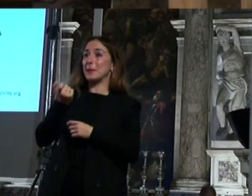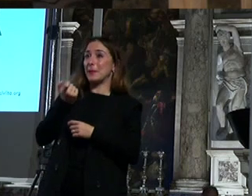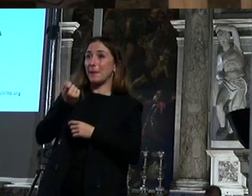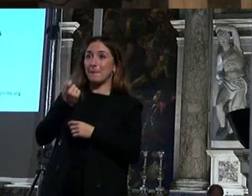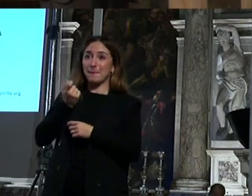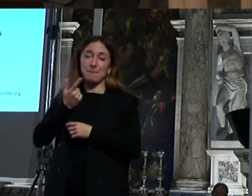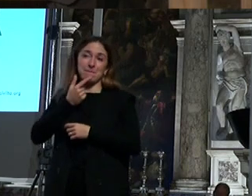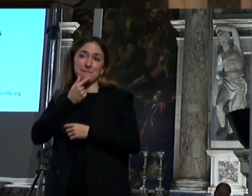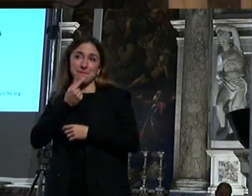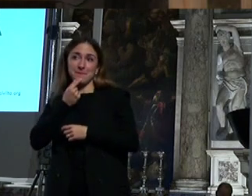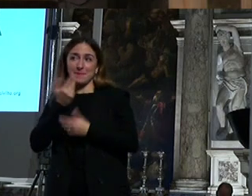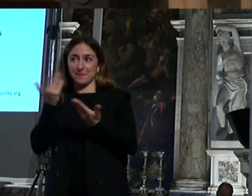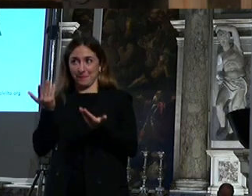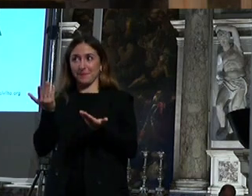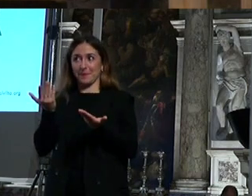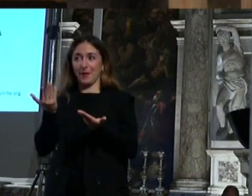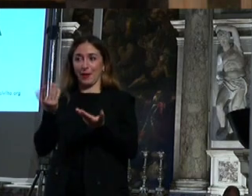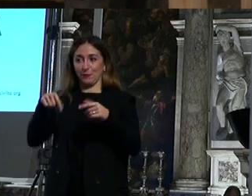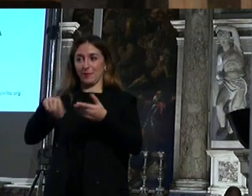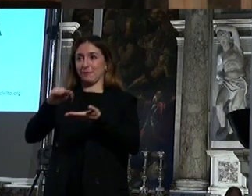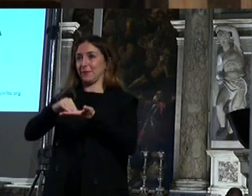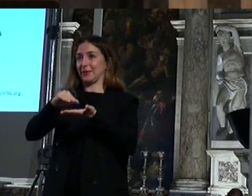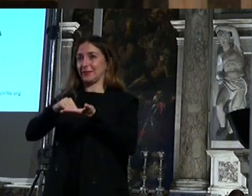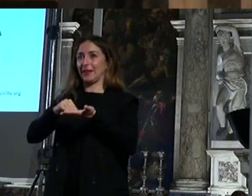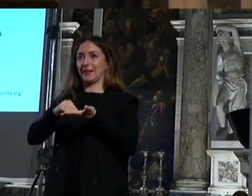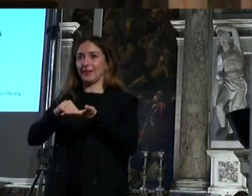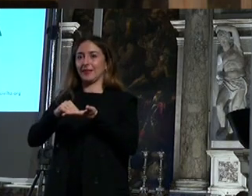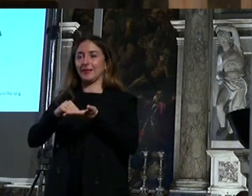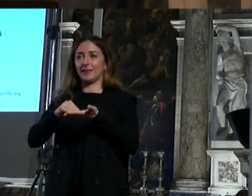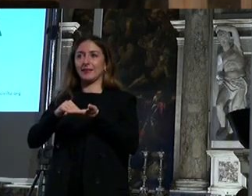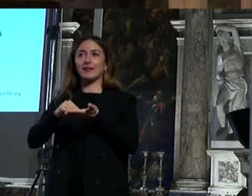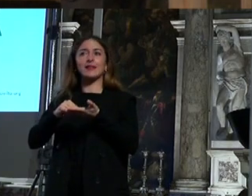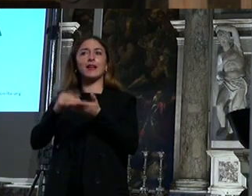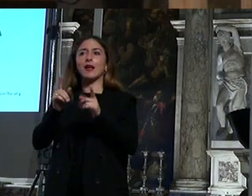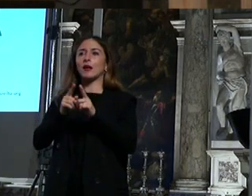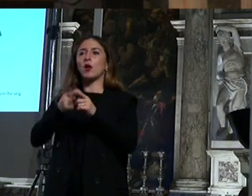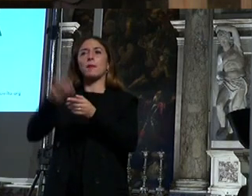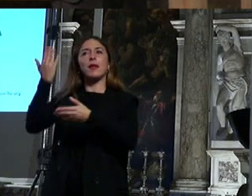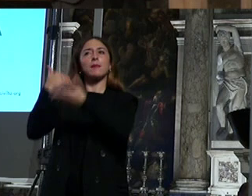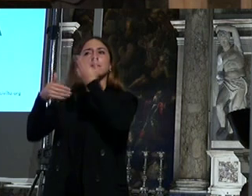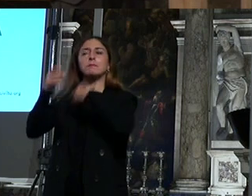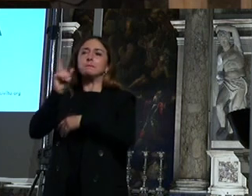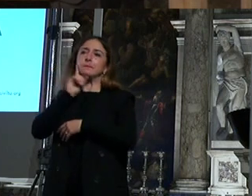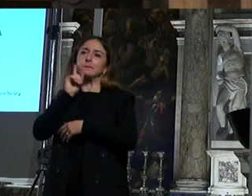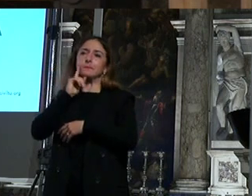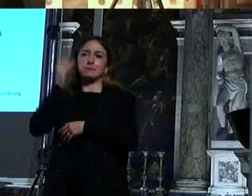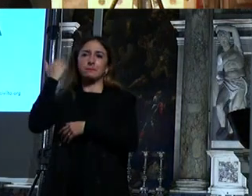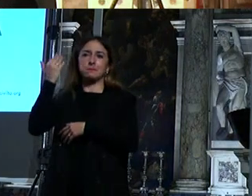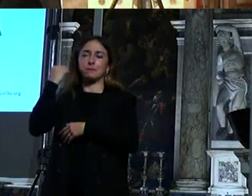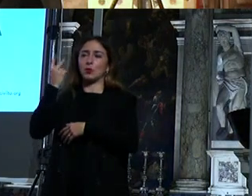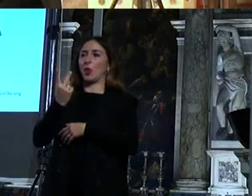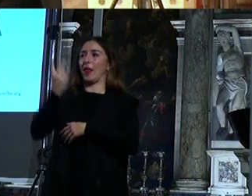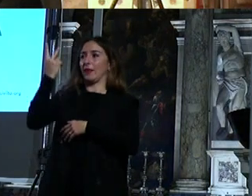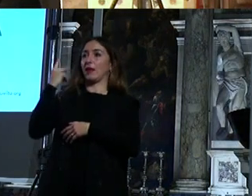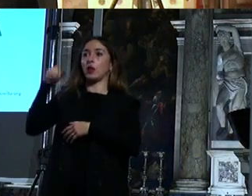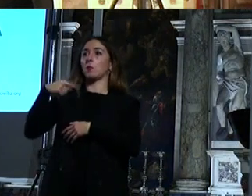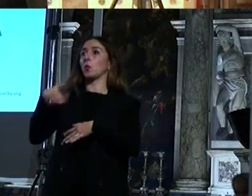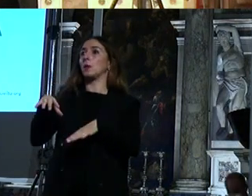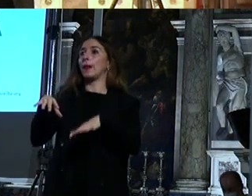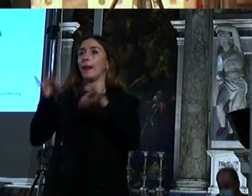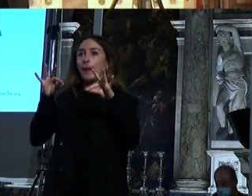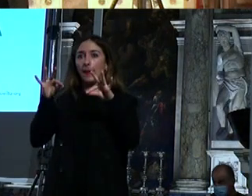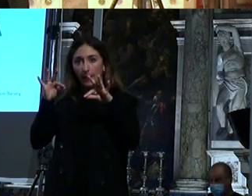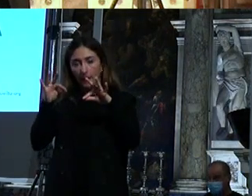È un po' bello questo, essere qui per fare quello che facevamo fino a 2 anni fa, poi abbiamo sospeso